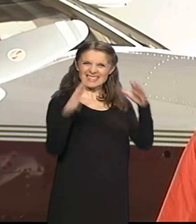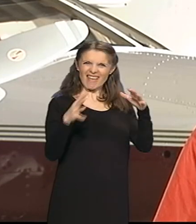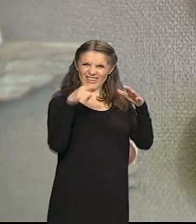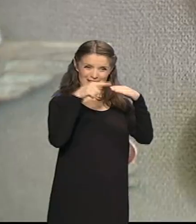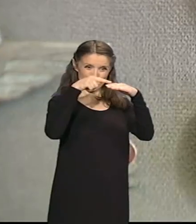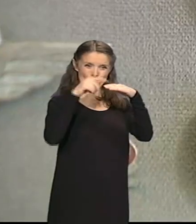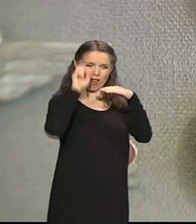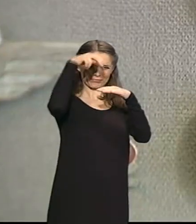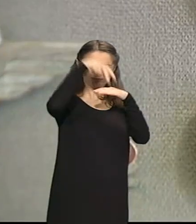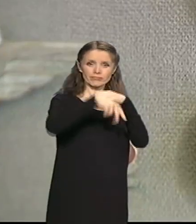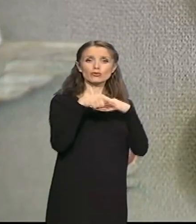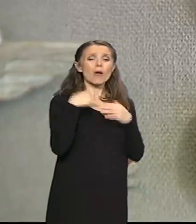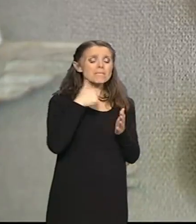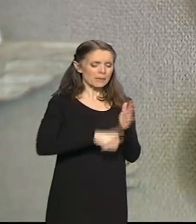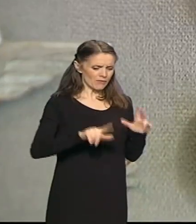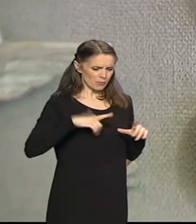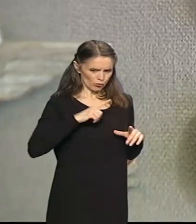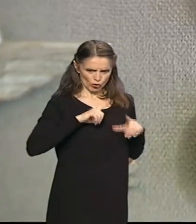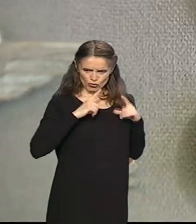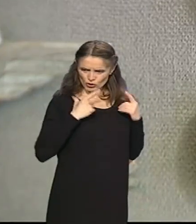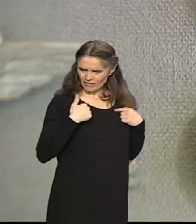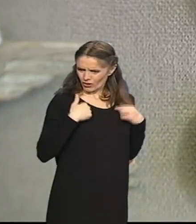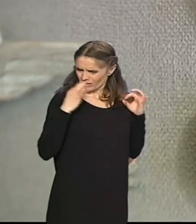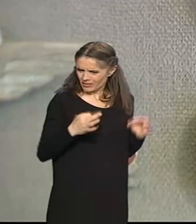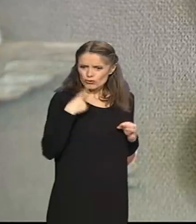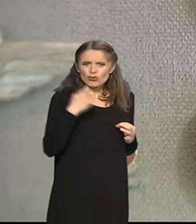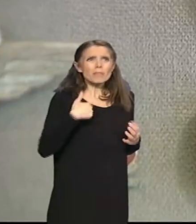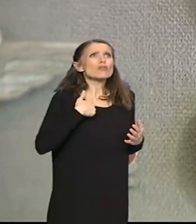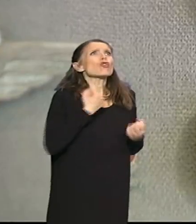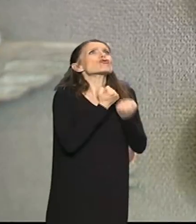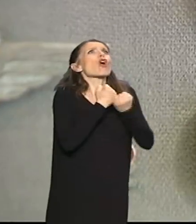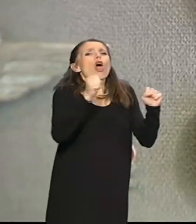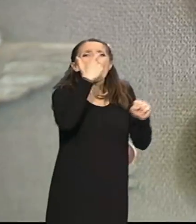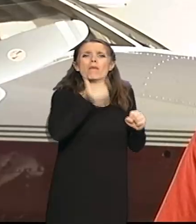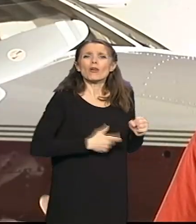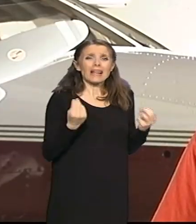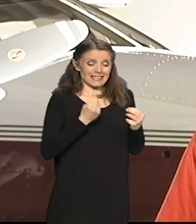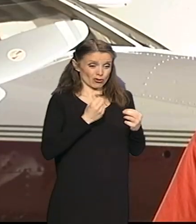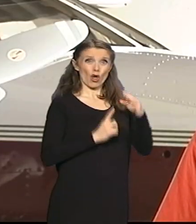apsolutno slobodan. Kad ste na Severnom polu, vi ste 1800 km od